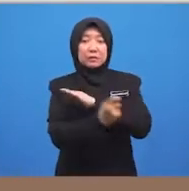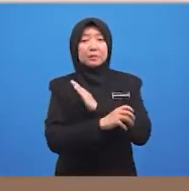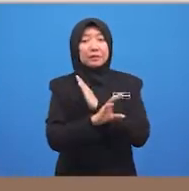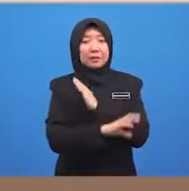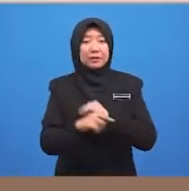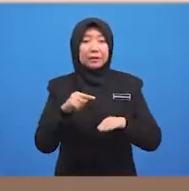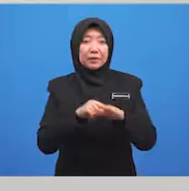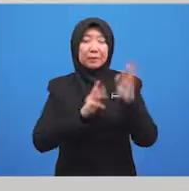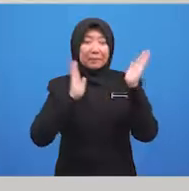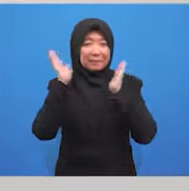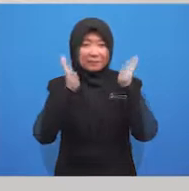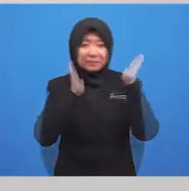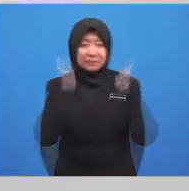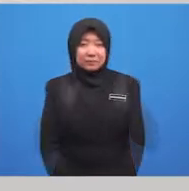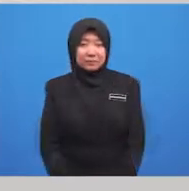Malaysia.